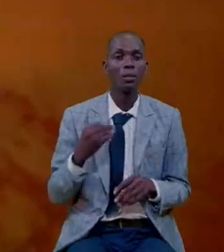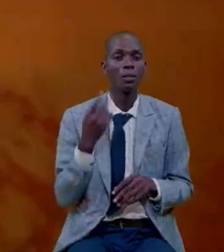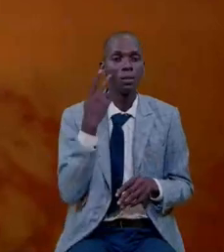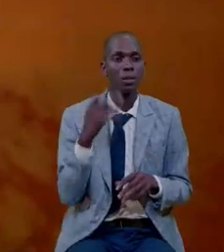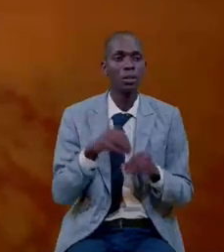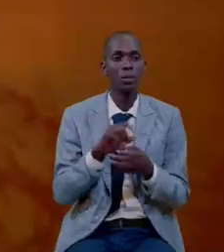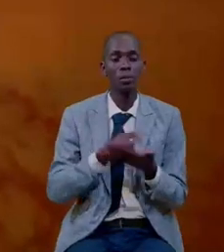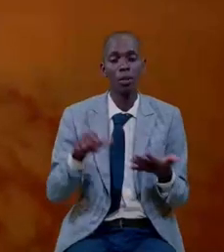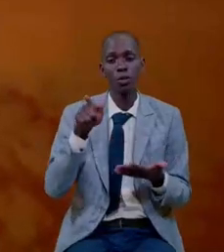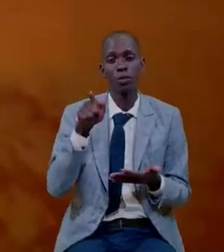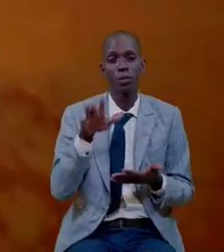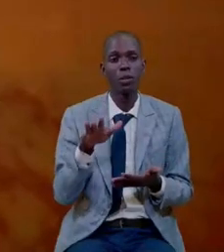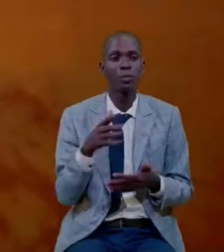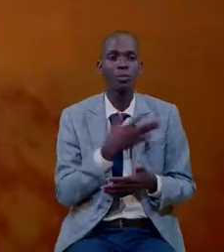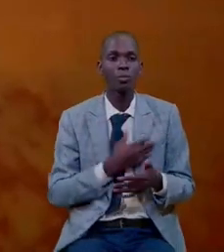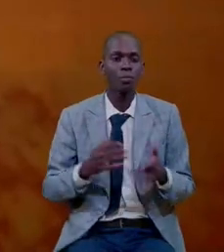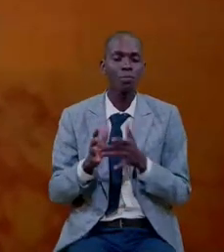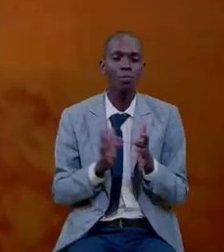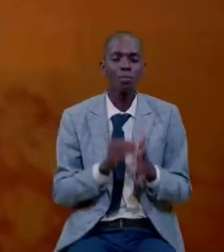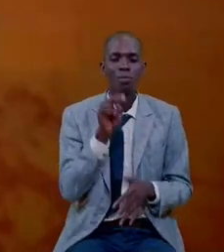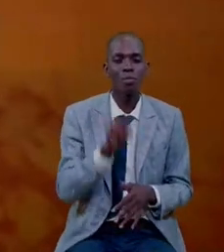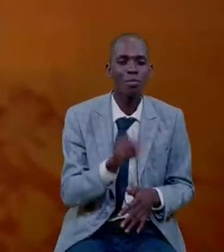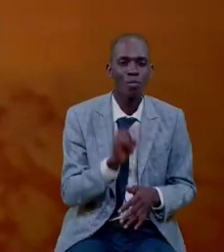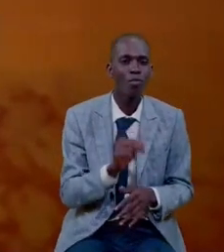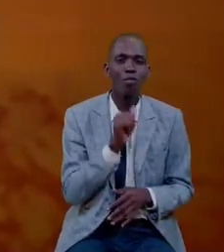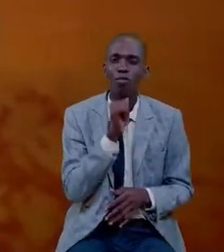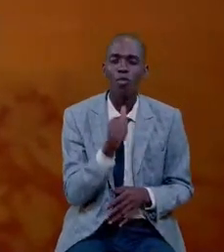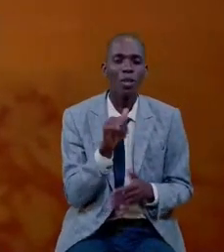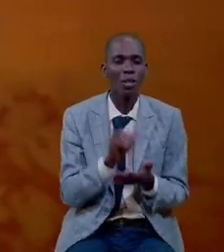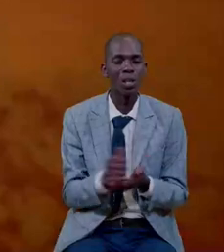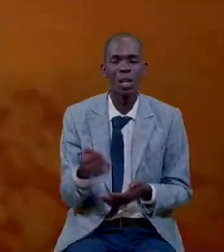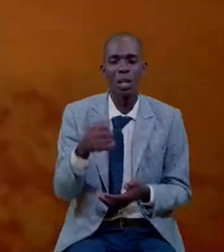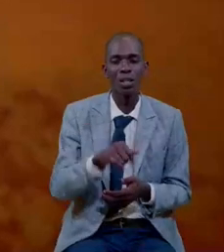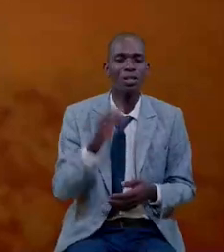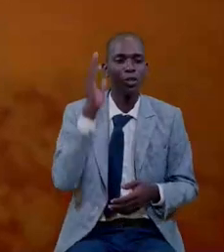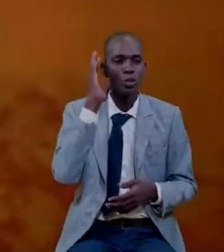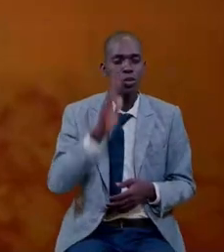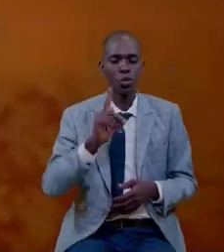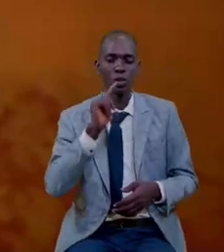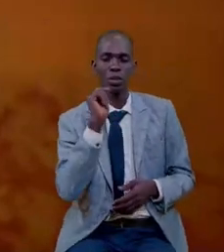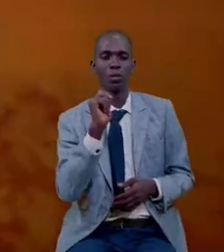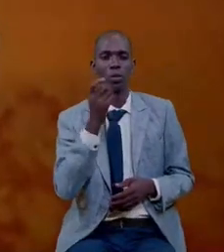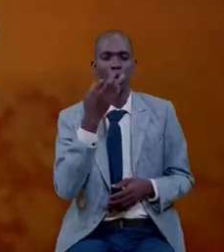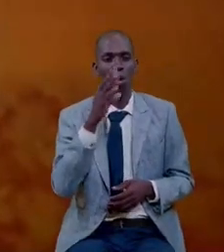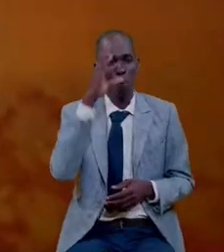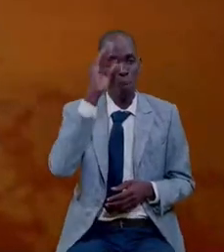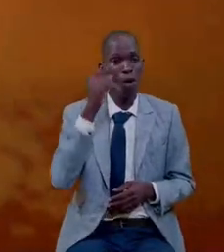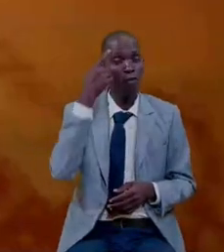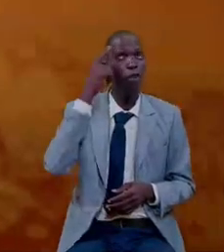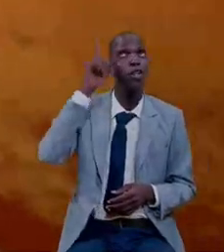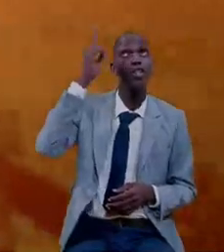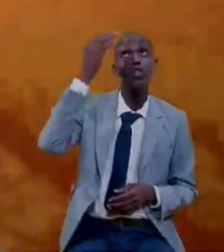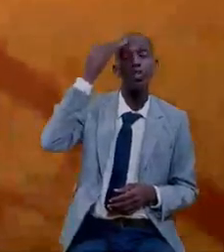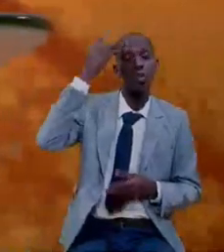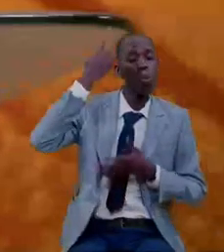parce qu'il n'avait pas besoin qu'on lui rendît témoignage d'aucun homme, car il savait lui-même